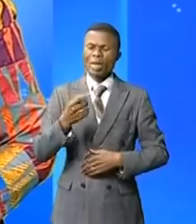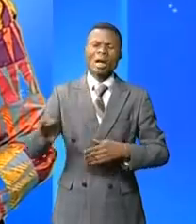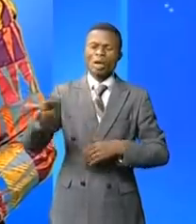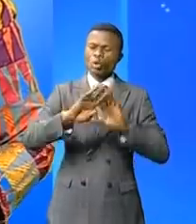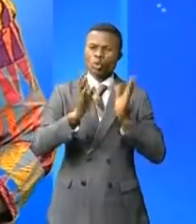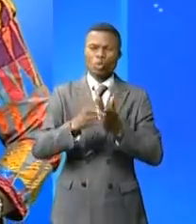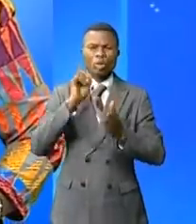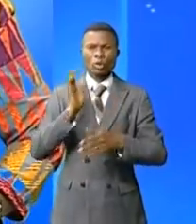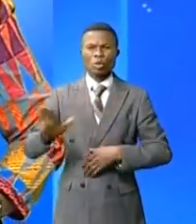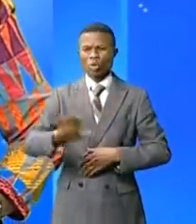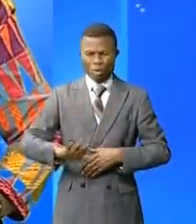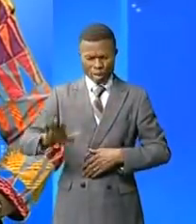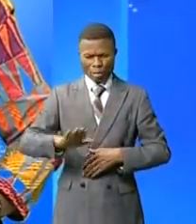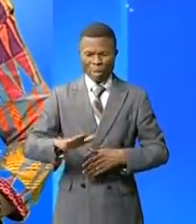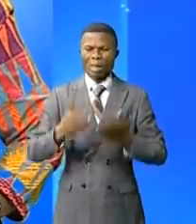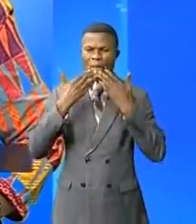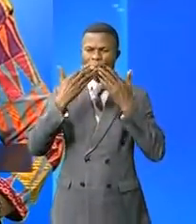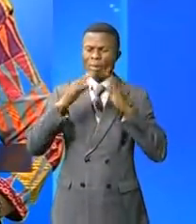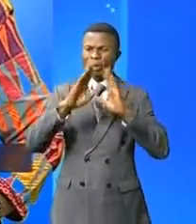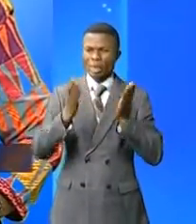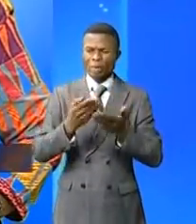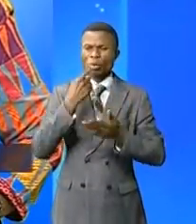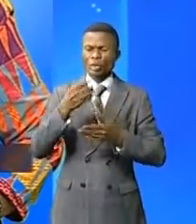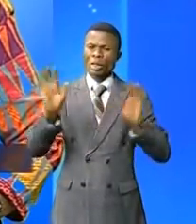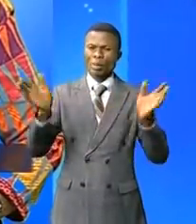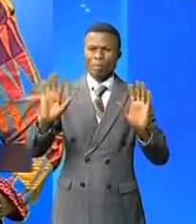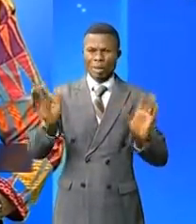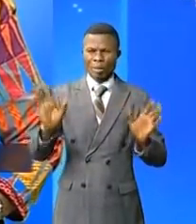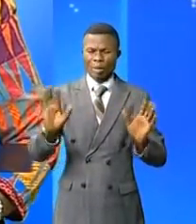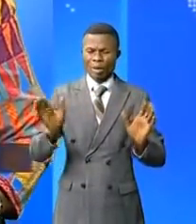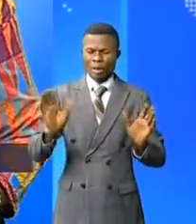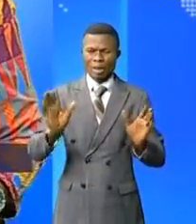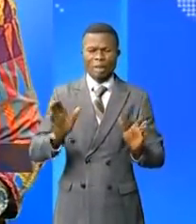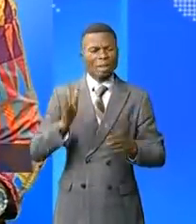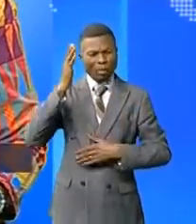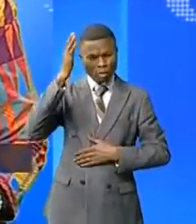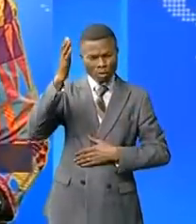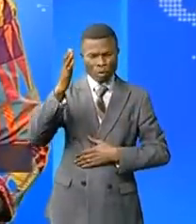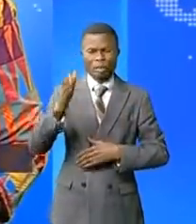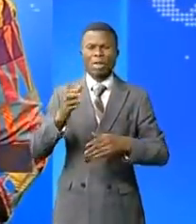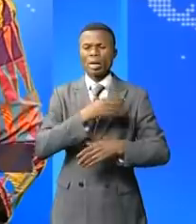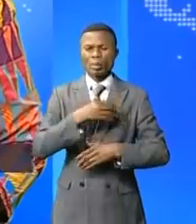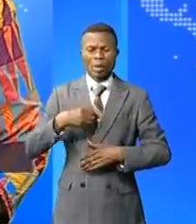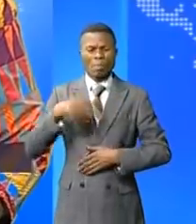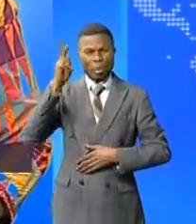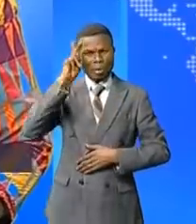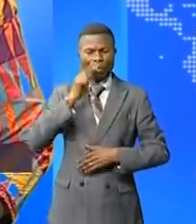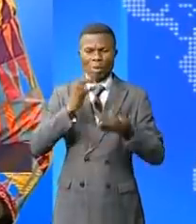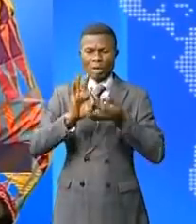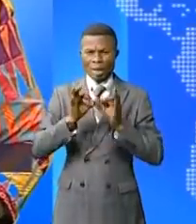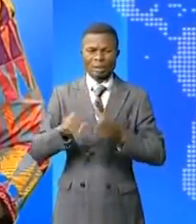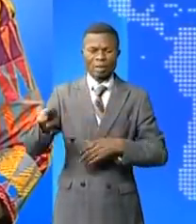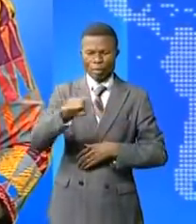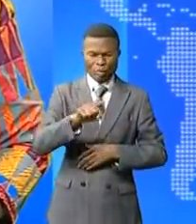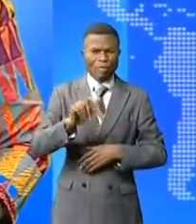Patik Pedi l'ont réalisé sous la coordination de Bobette Eyenga. Françoise Bouélaboaki vous revient tout à l'heure à 20h pour la